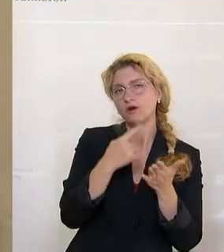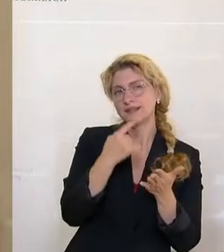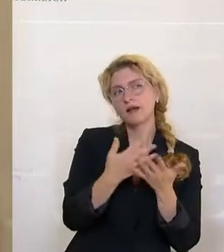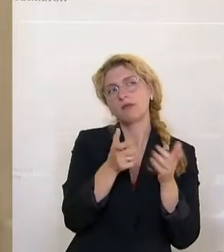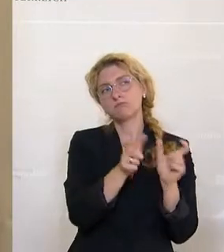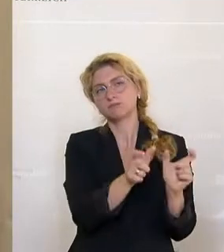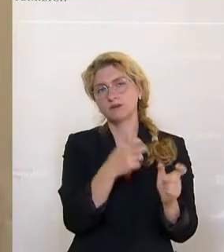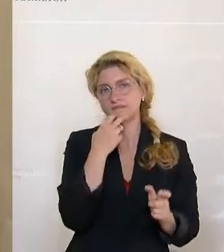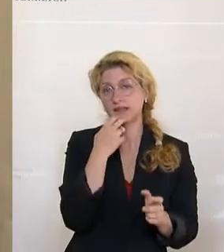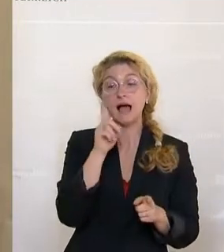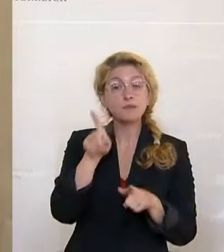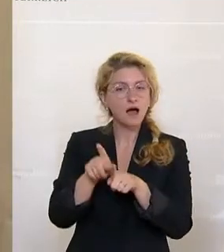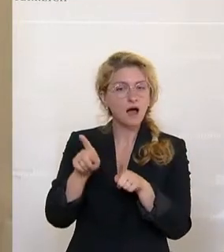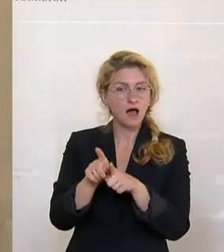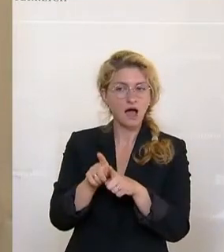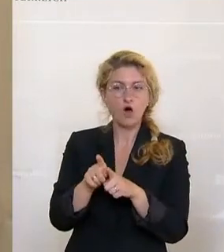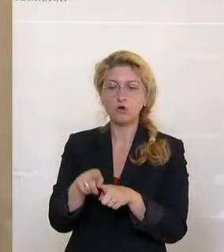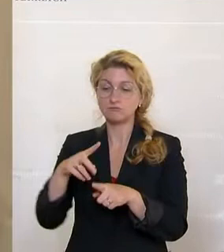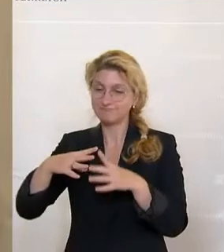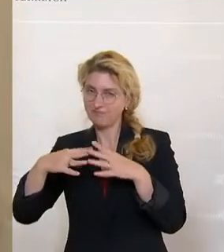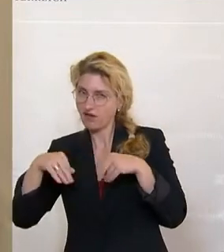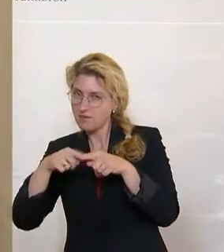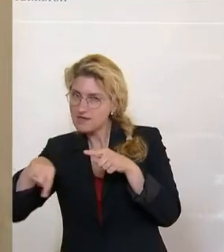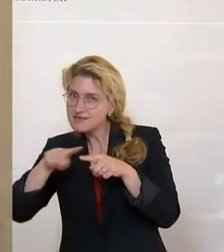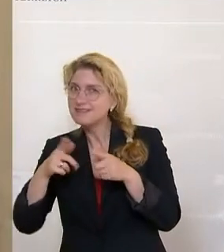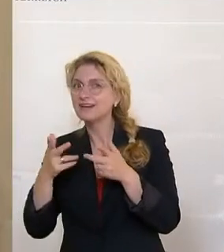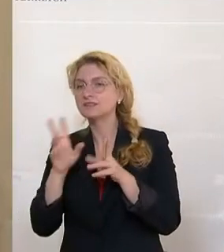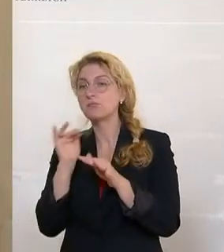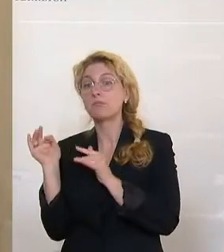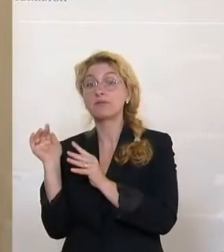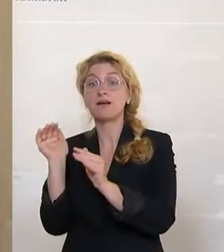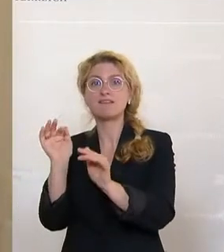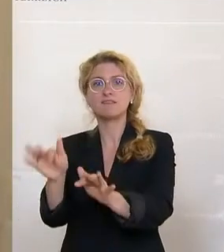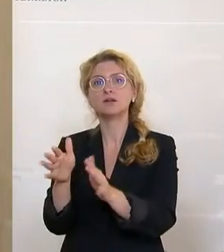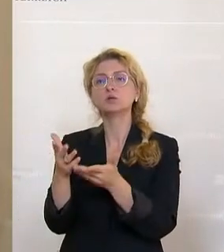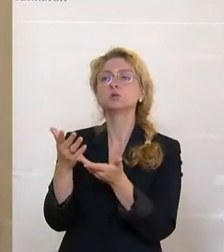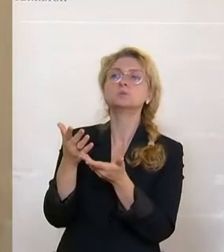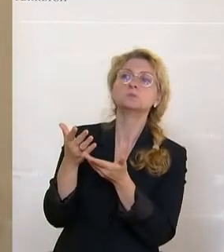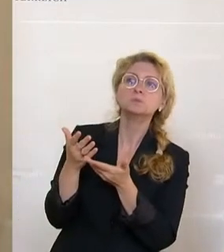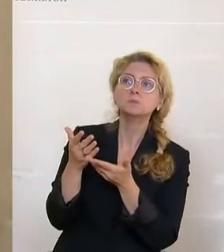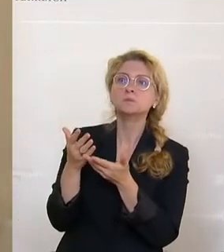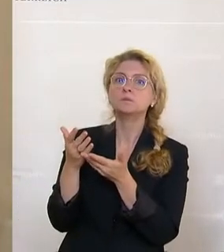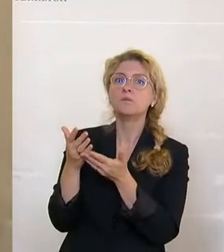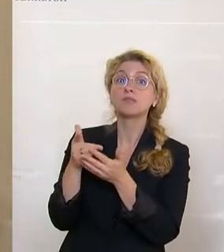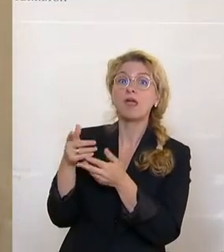sie versucht auch, Einfluss zu nehmen auf Ermittlungen, die sie in den Fokus geraten